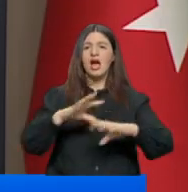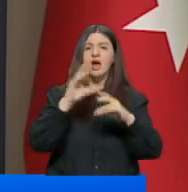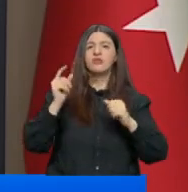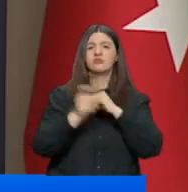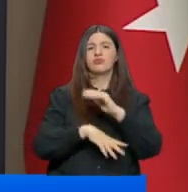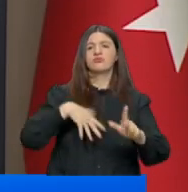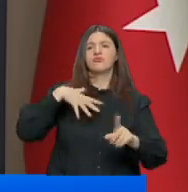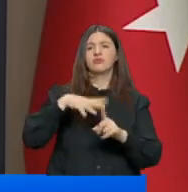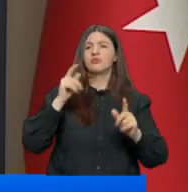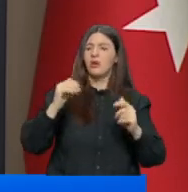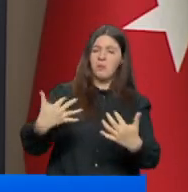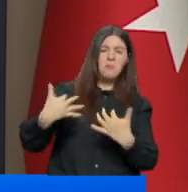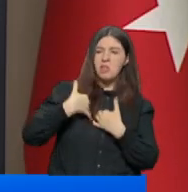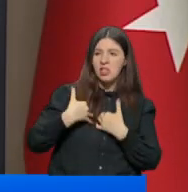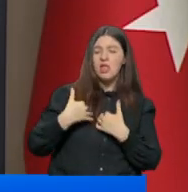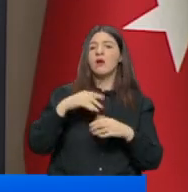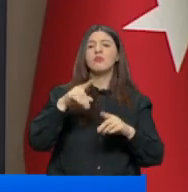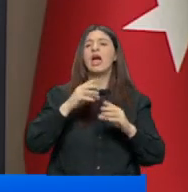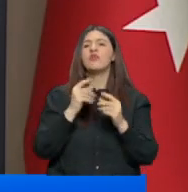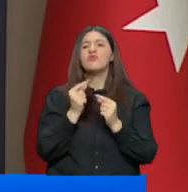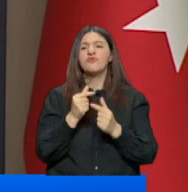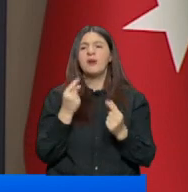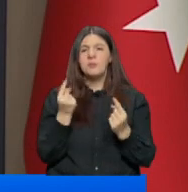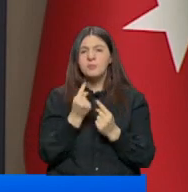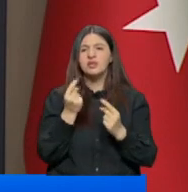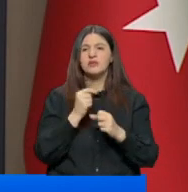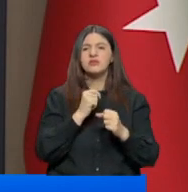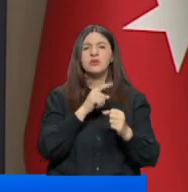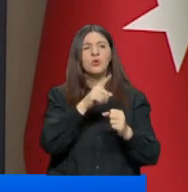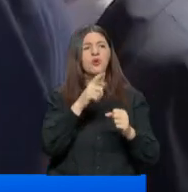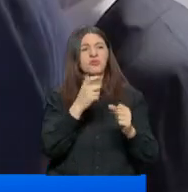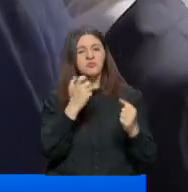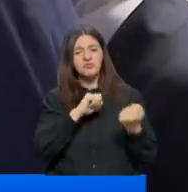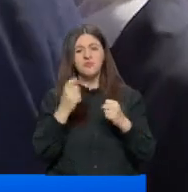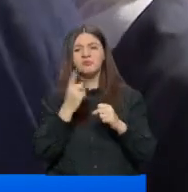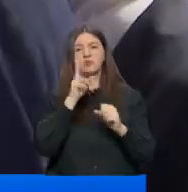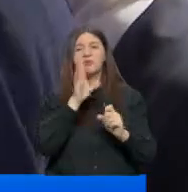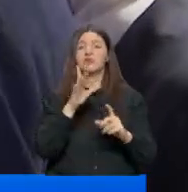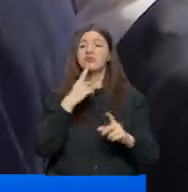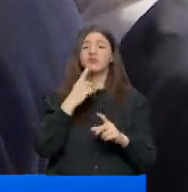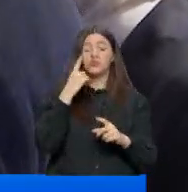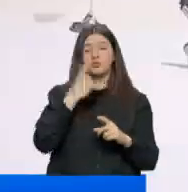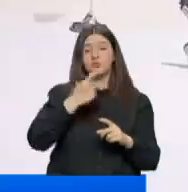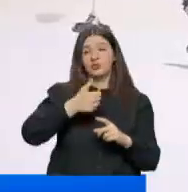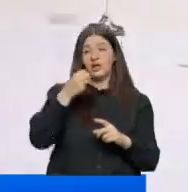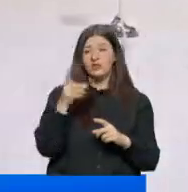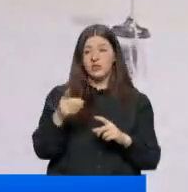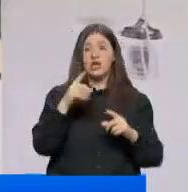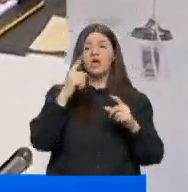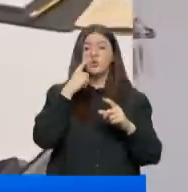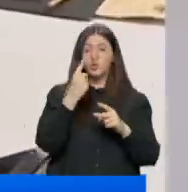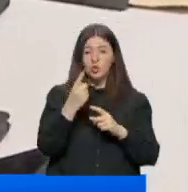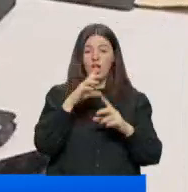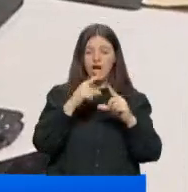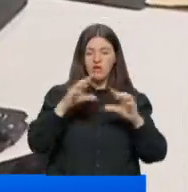terörist saldırıya uğradık ve bunlardan en ufak bir tavır görmedik. Cumhurbaşkanı Erdoğan görüntülerle, haritalarla